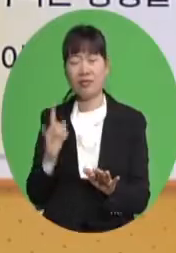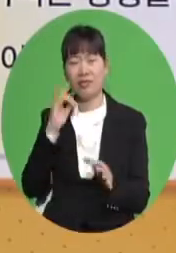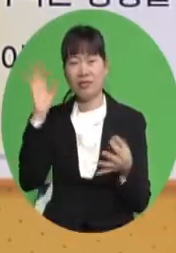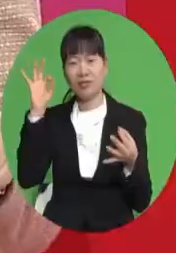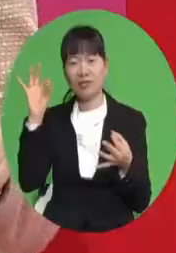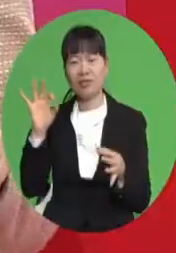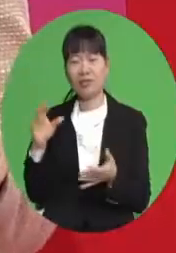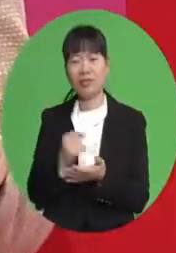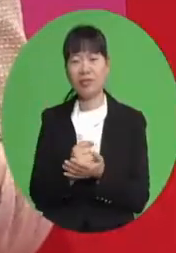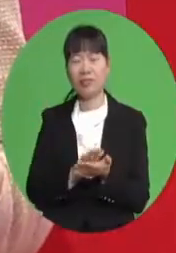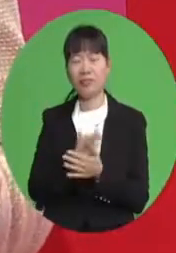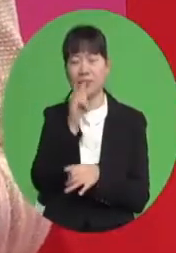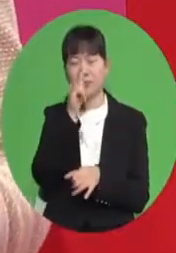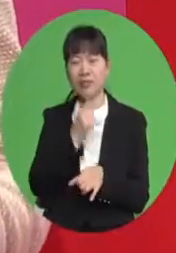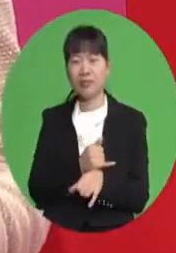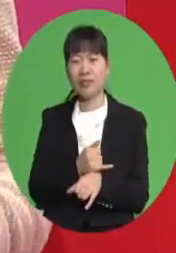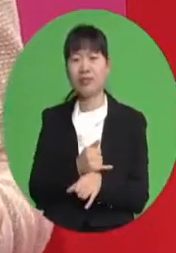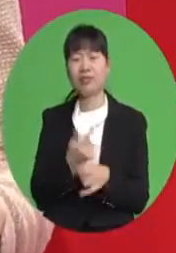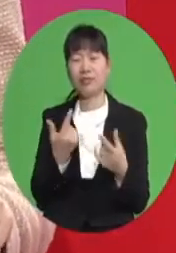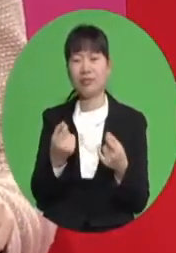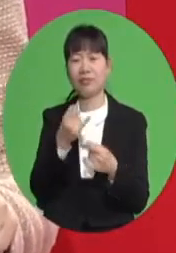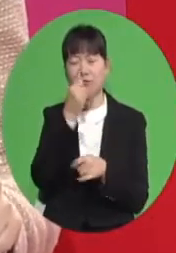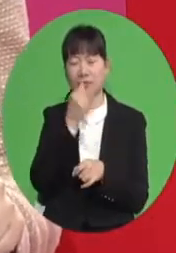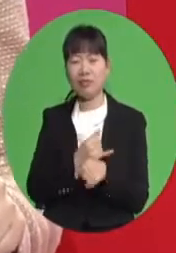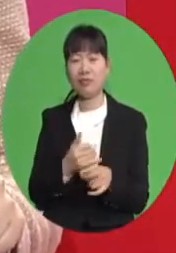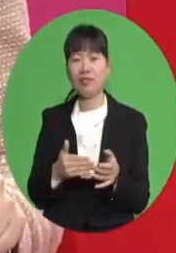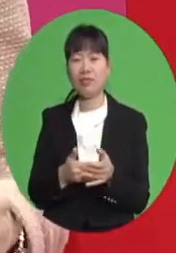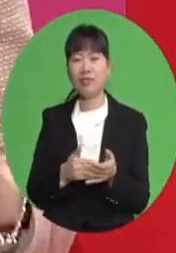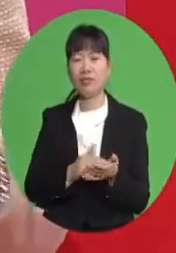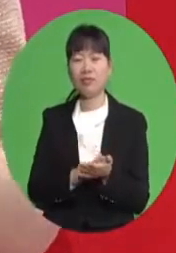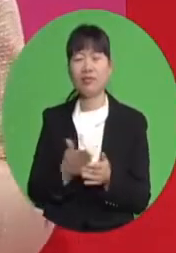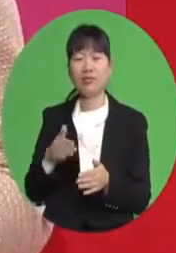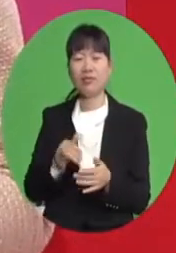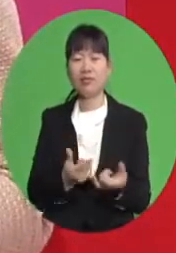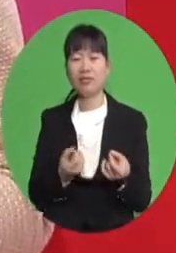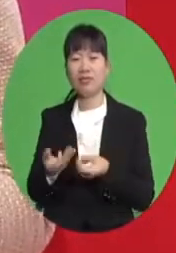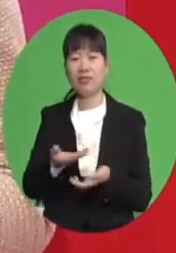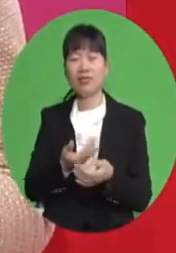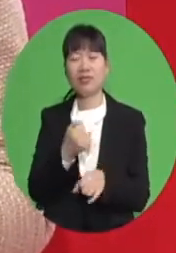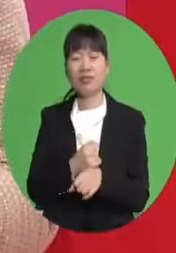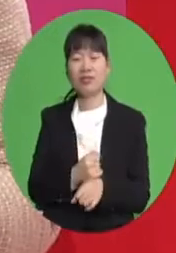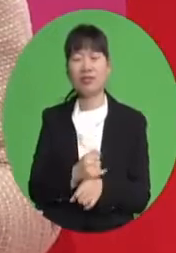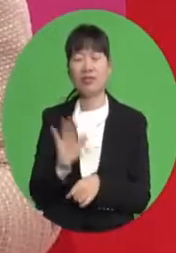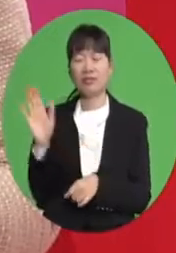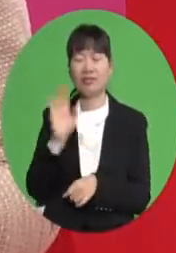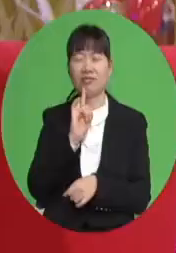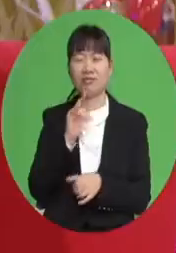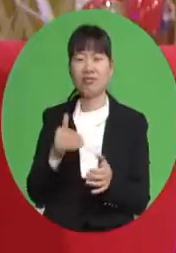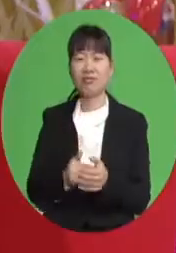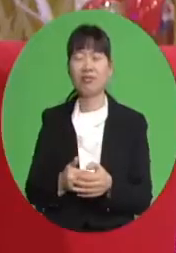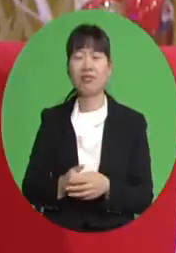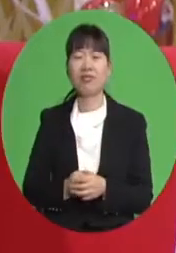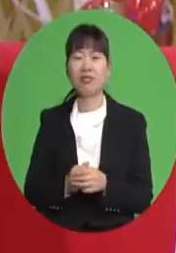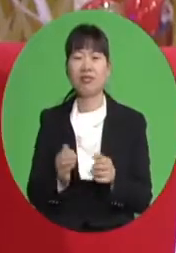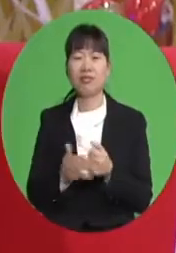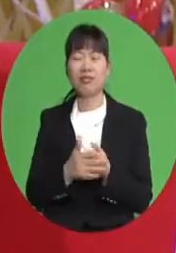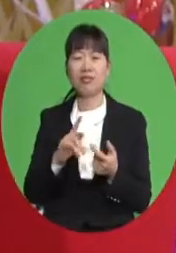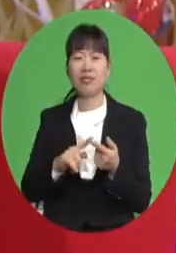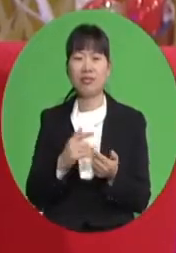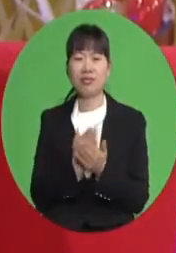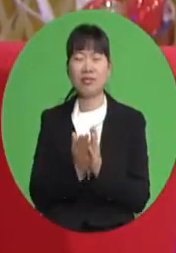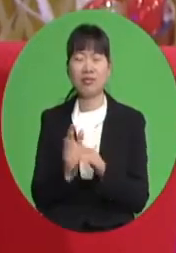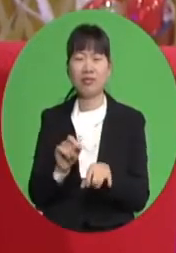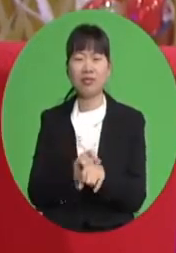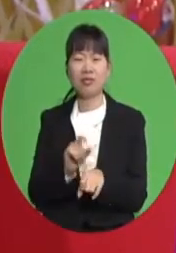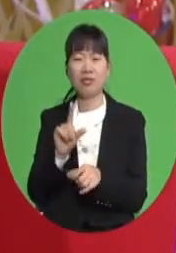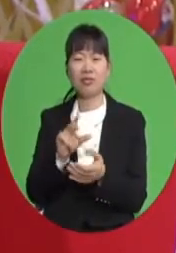갖고 놀면 이 아이도 인형을 갖고 놀아요. 놀긴 놀지만 같이 교류하지는 잘 않습니다. 네. 네, 그러니까 그런 것이 정말